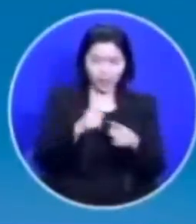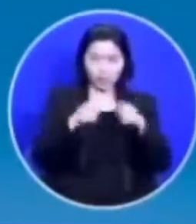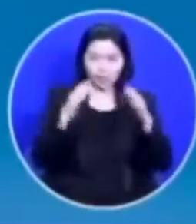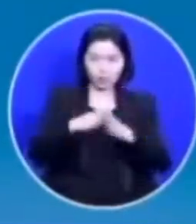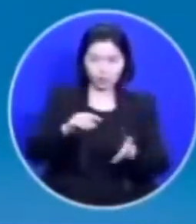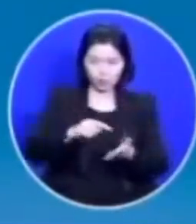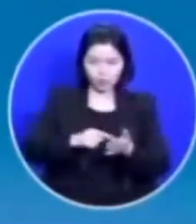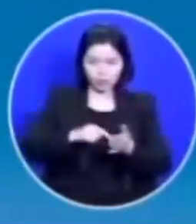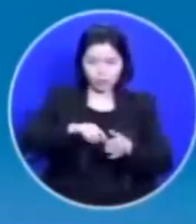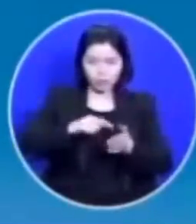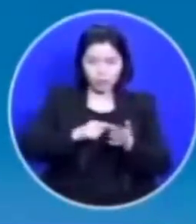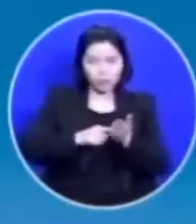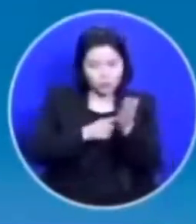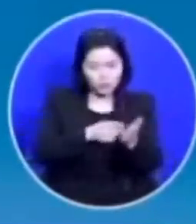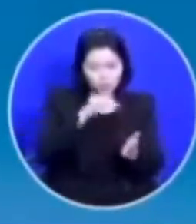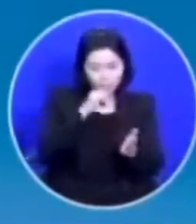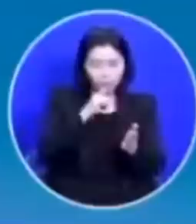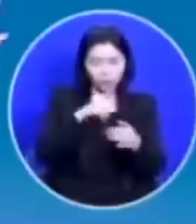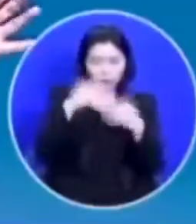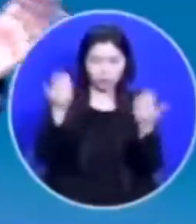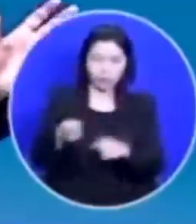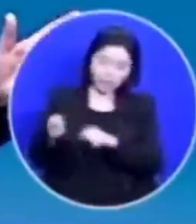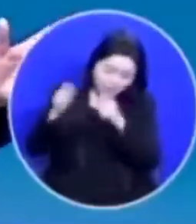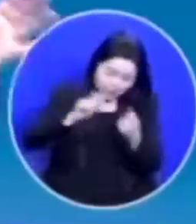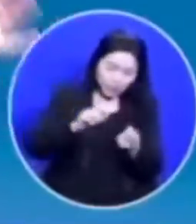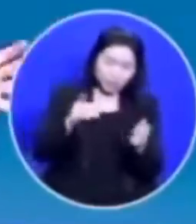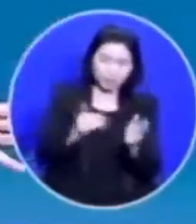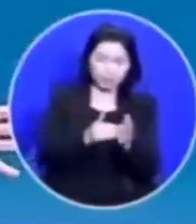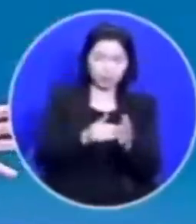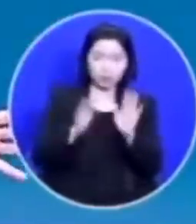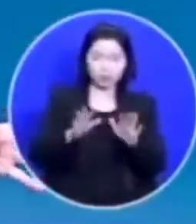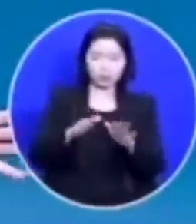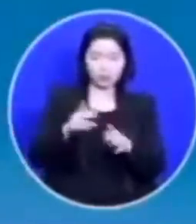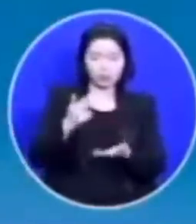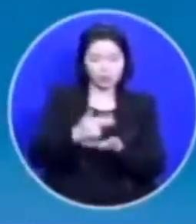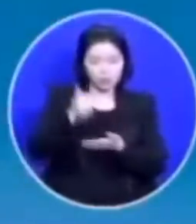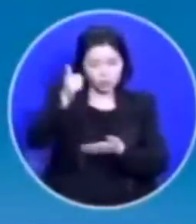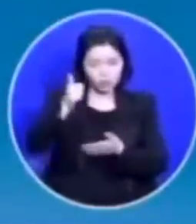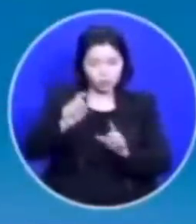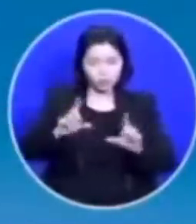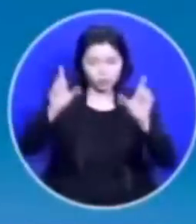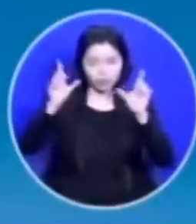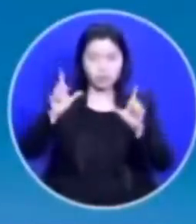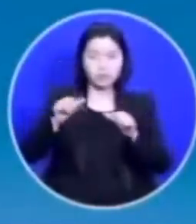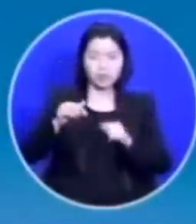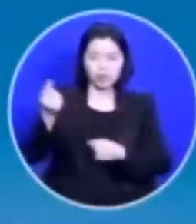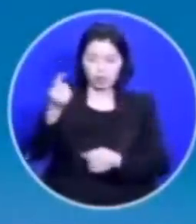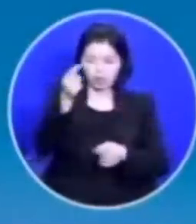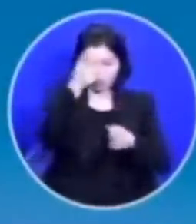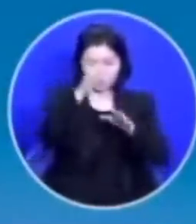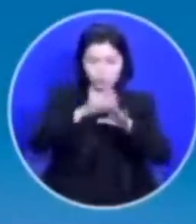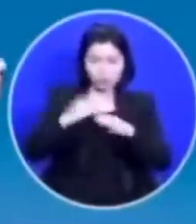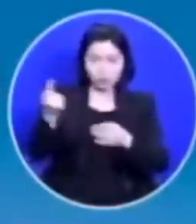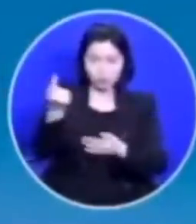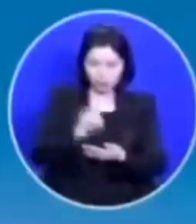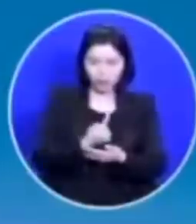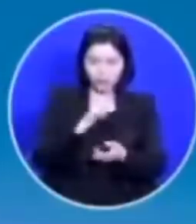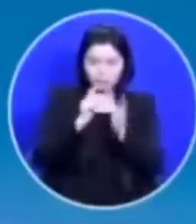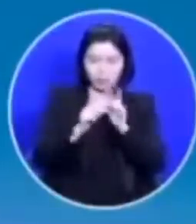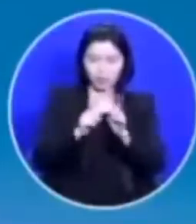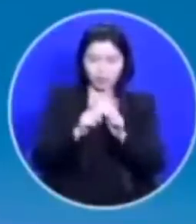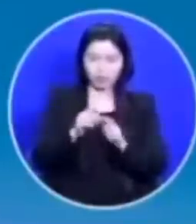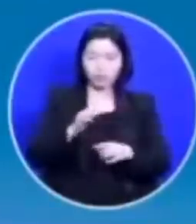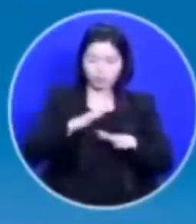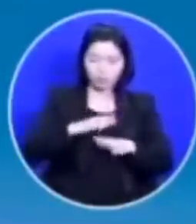다세대 받았고 오늘 주일 예배에 다 오셨다는 뜻이겠죠 어 그건 참 놀라운 일이고